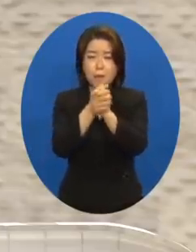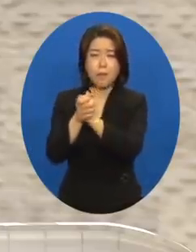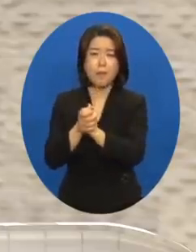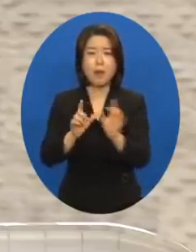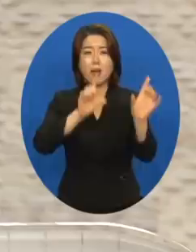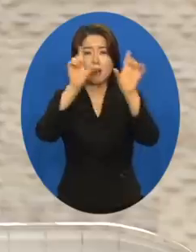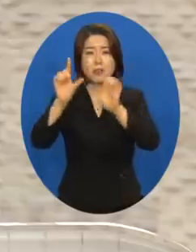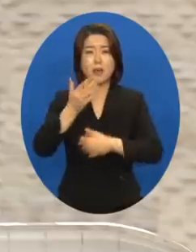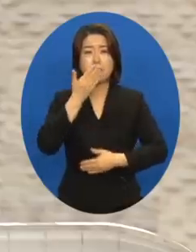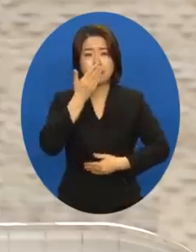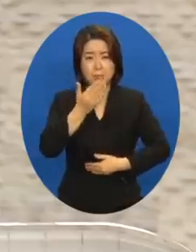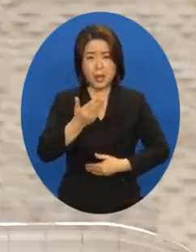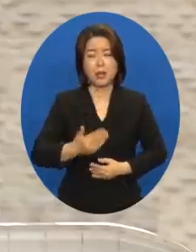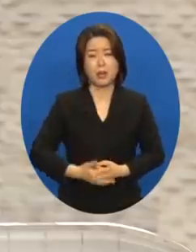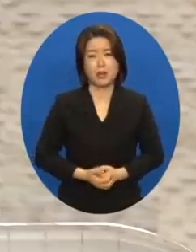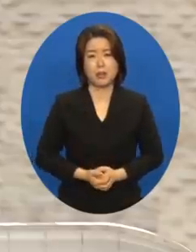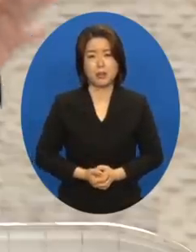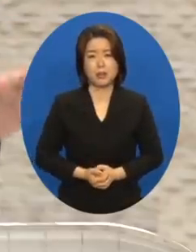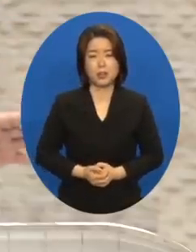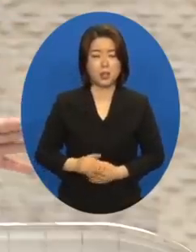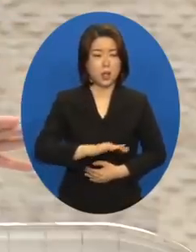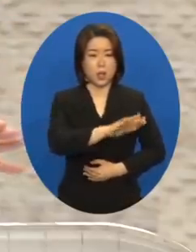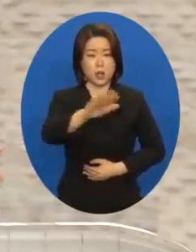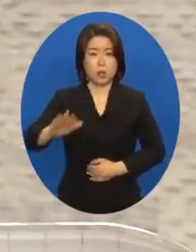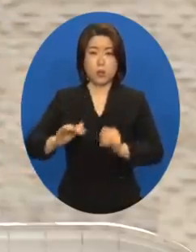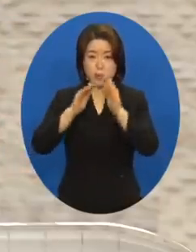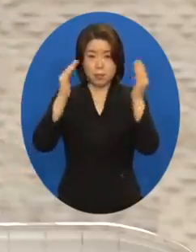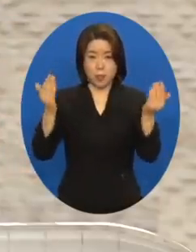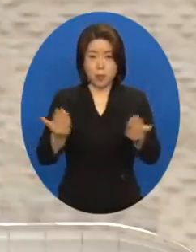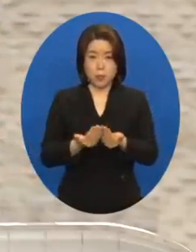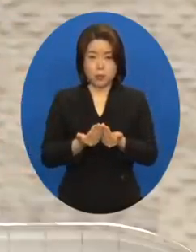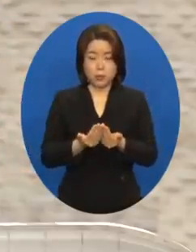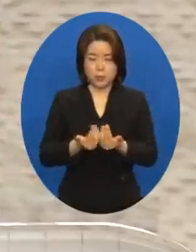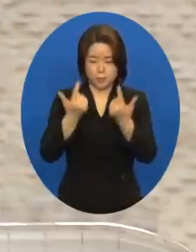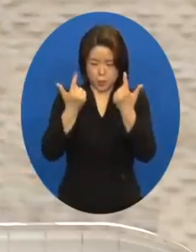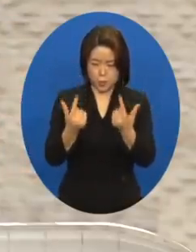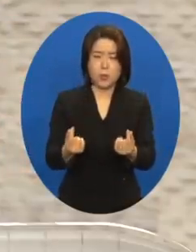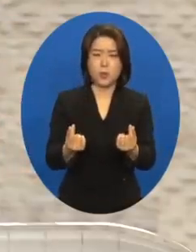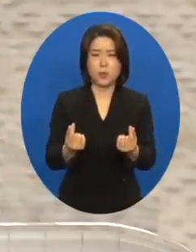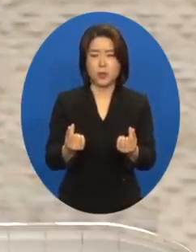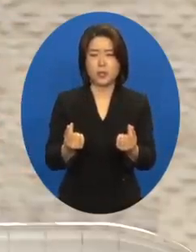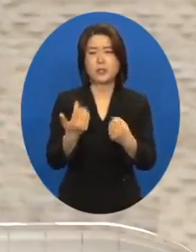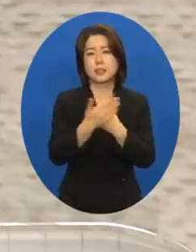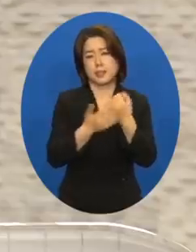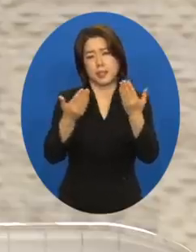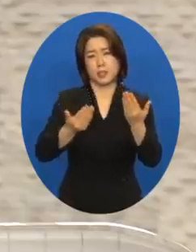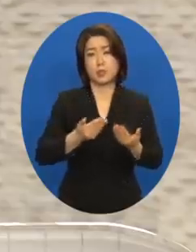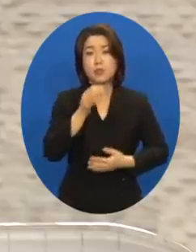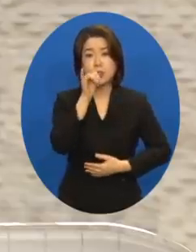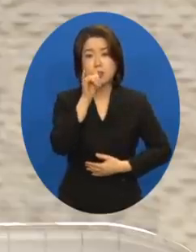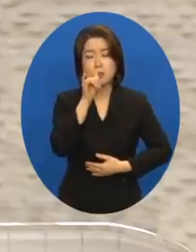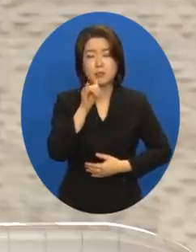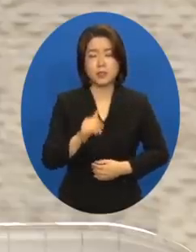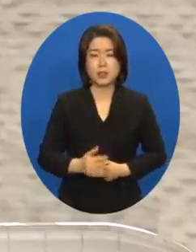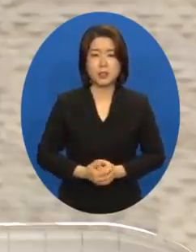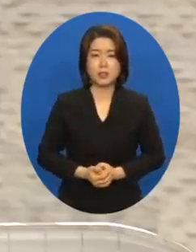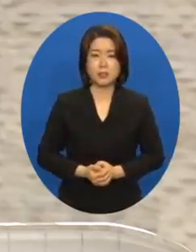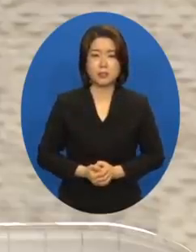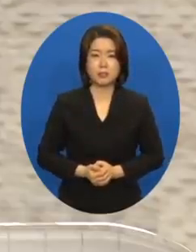거예요 우리 모두의 대표가 떤 의해 갖추어져 써요